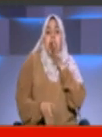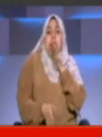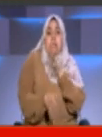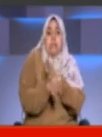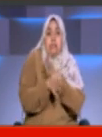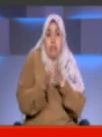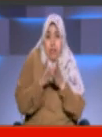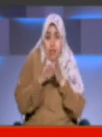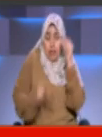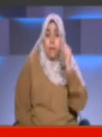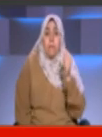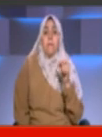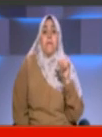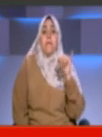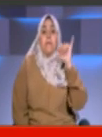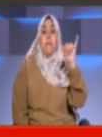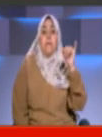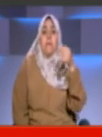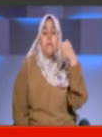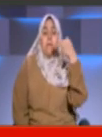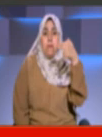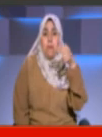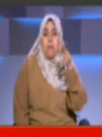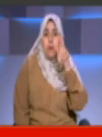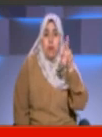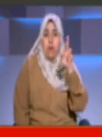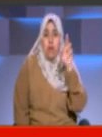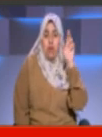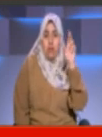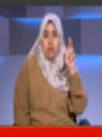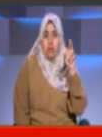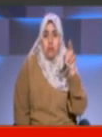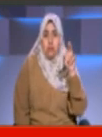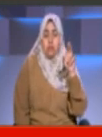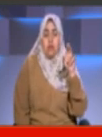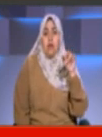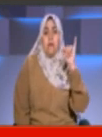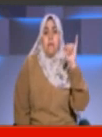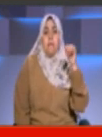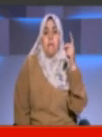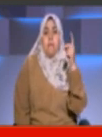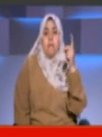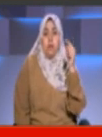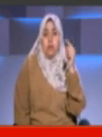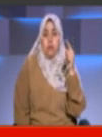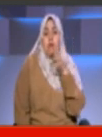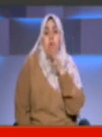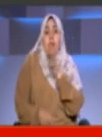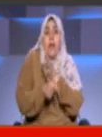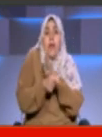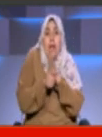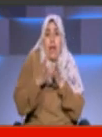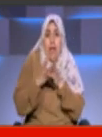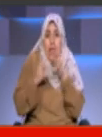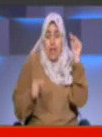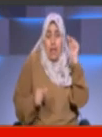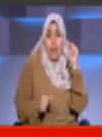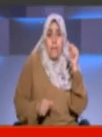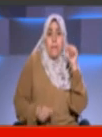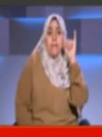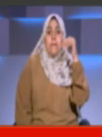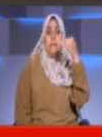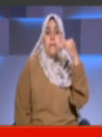معتز محمد علي ومطر، والإرهابي الإخواني الهارب محمد ناصر علي عبد العظيم،